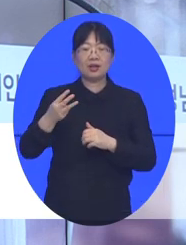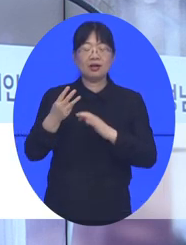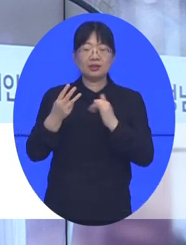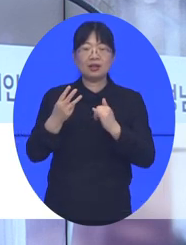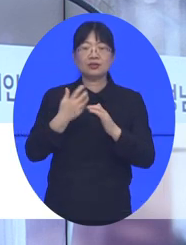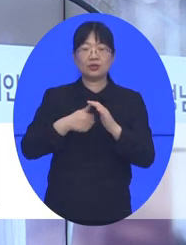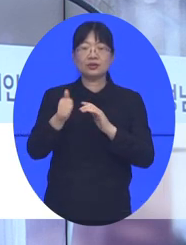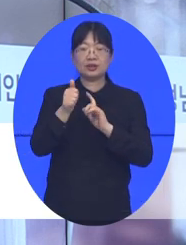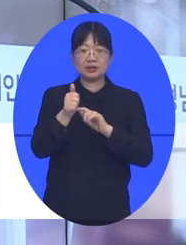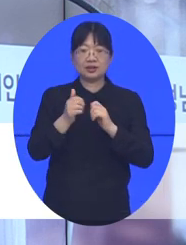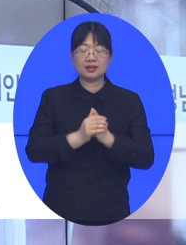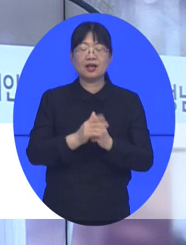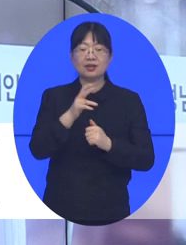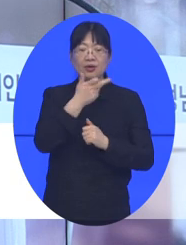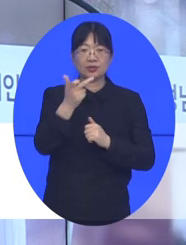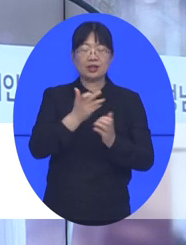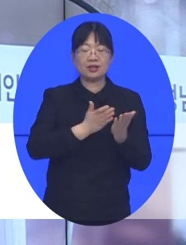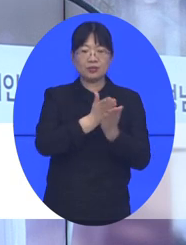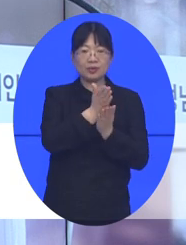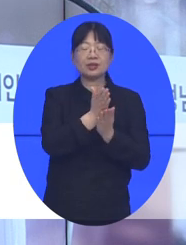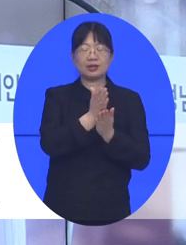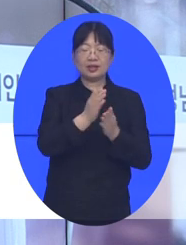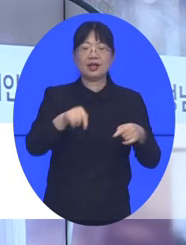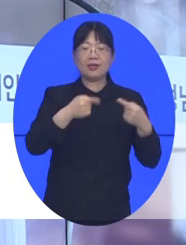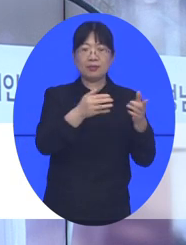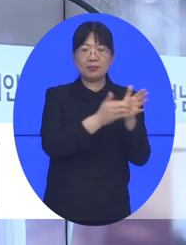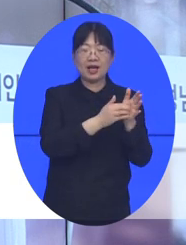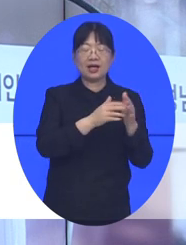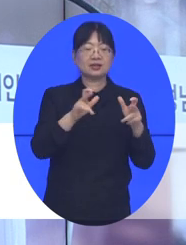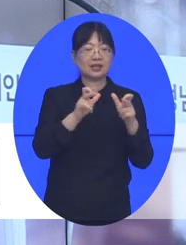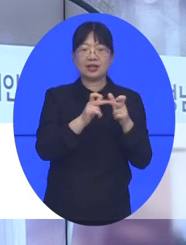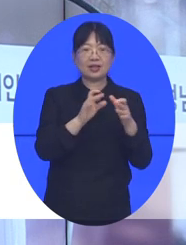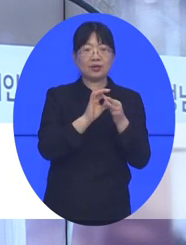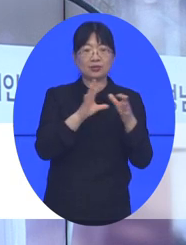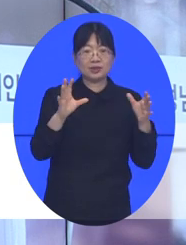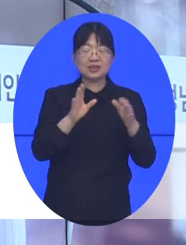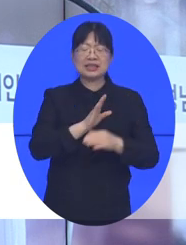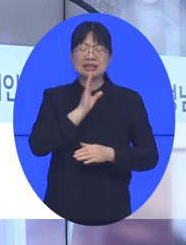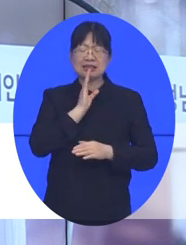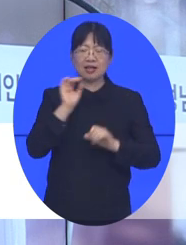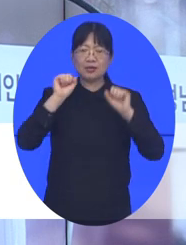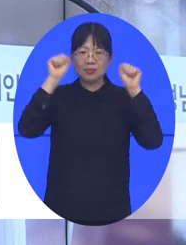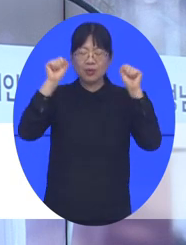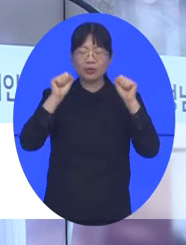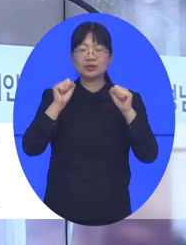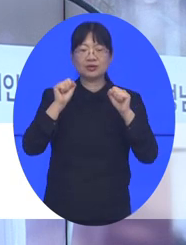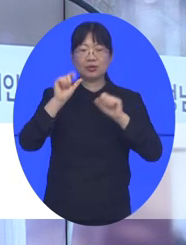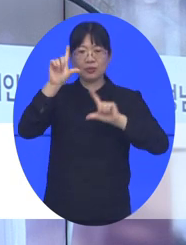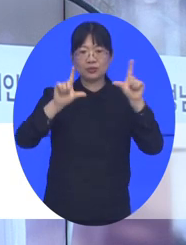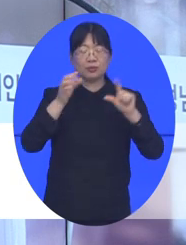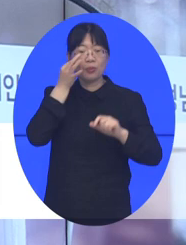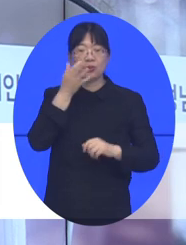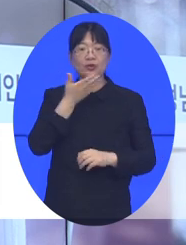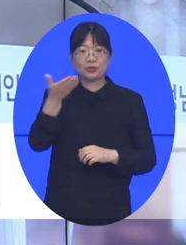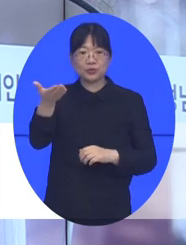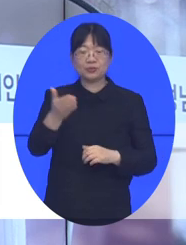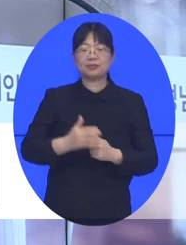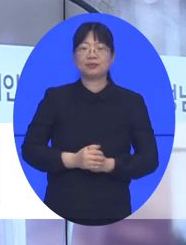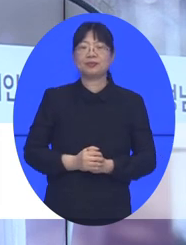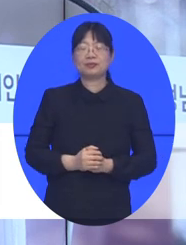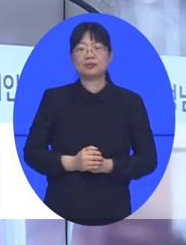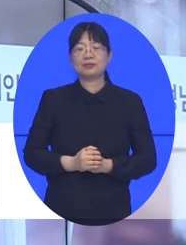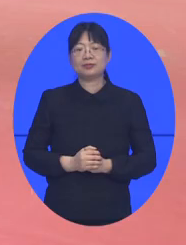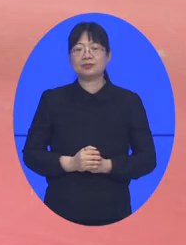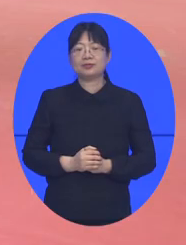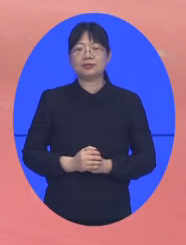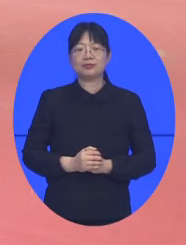17개 종목에서 자웅을 겨뤘는데요. 장애를 뛰어넘어 진정한 스포츠 정신을 보여주는 경기 현장을 최창순 기자가 담아왔습니다.